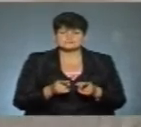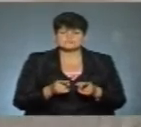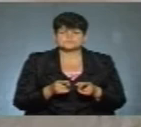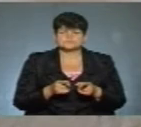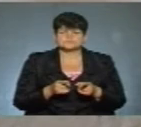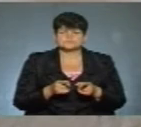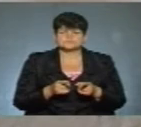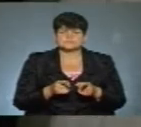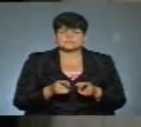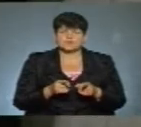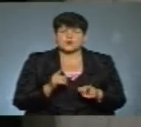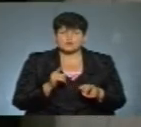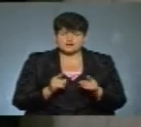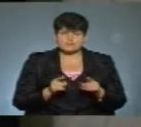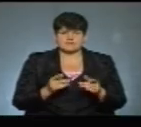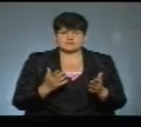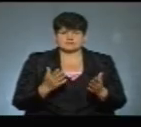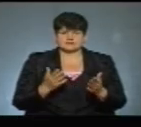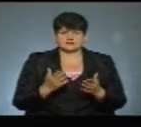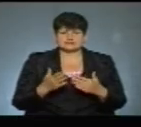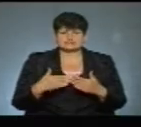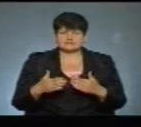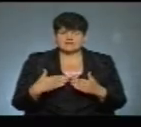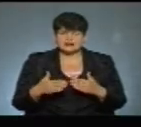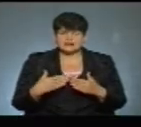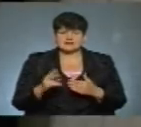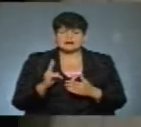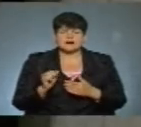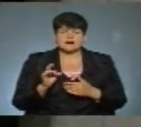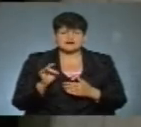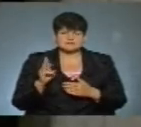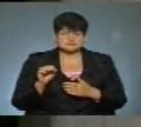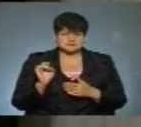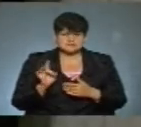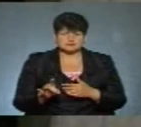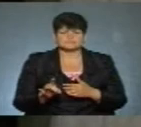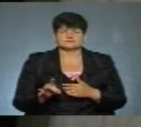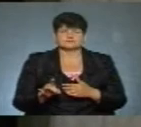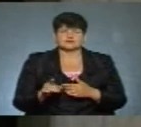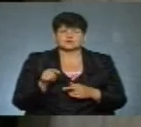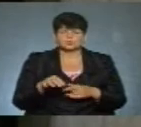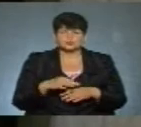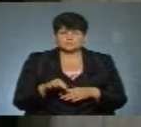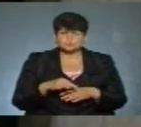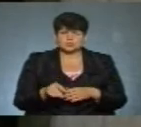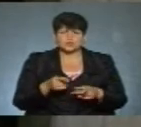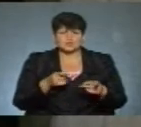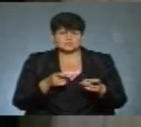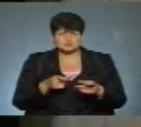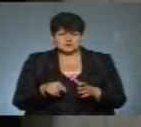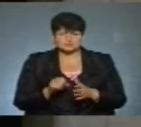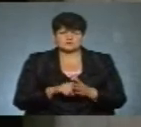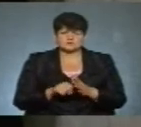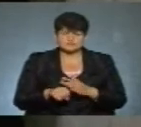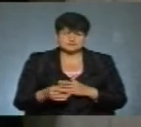оригінальна атмосфера, скажімо так. Двері в карцер, де в'язнів тримали, тут їх катували, розстрілювали.